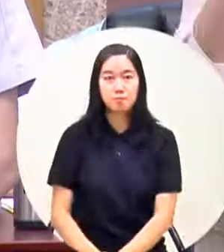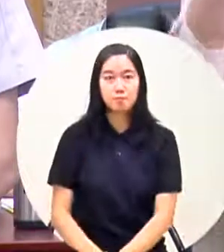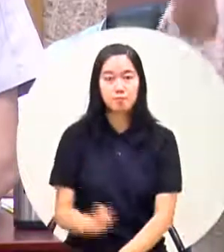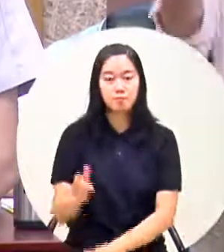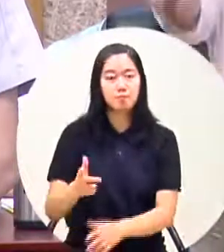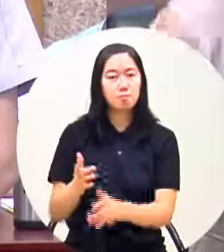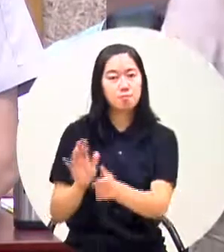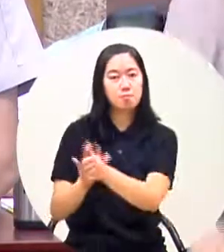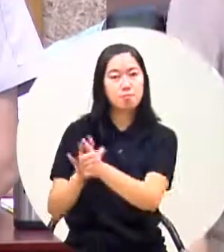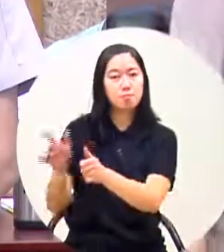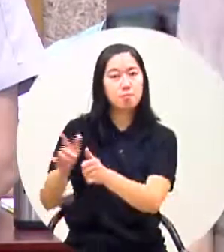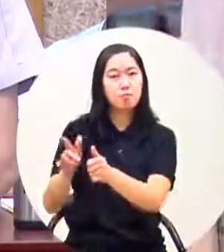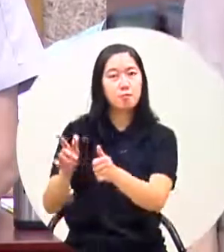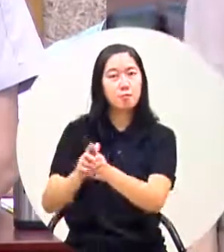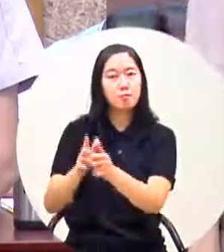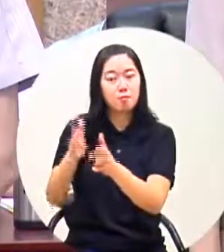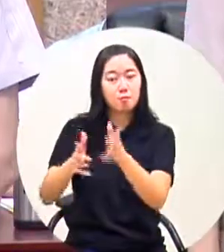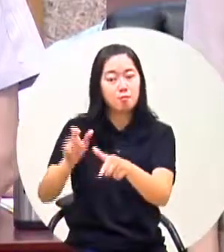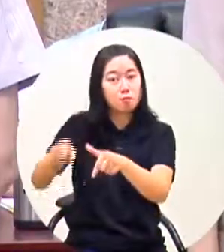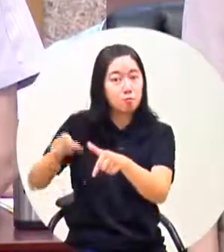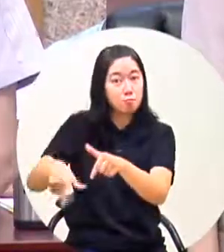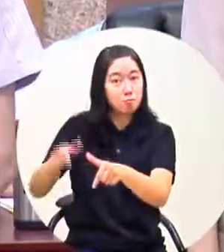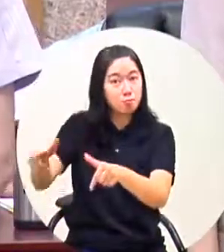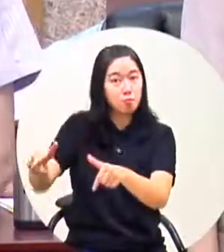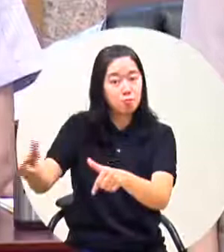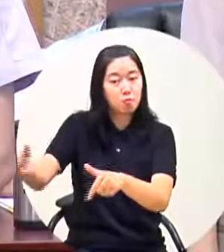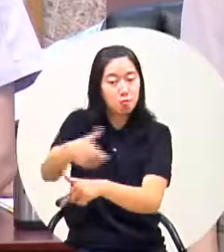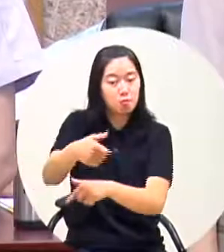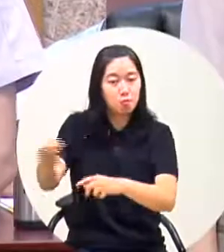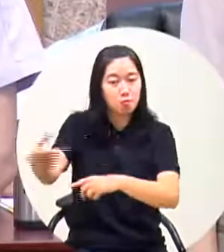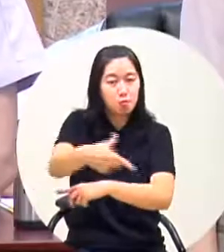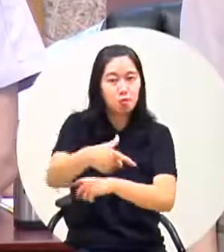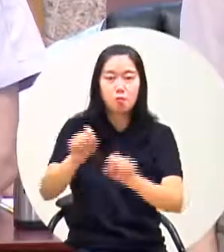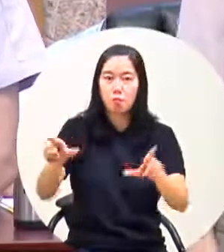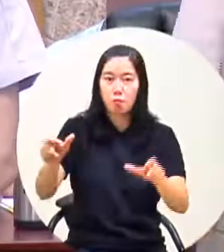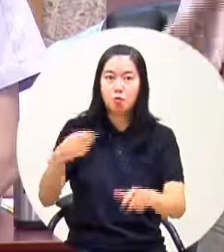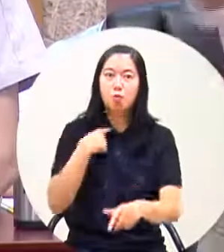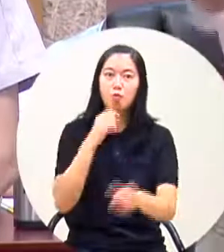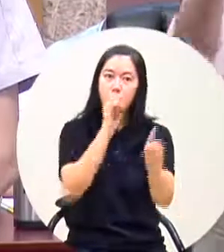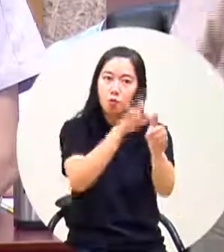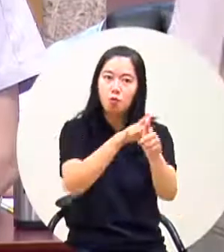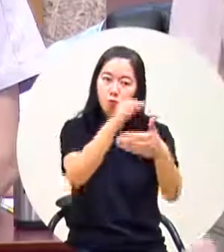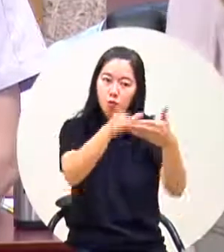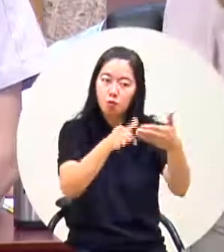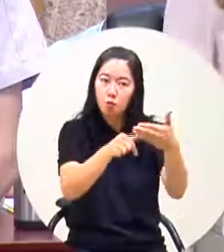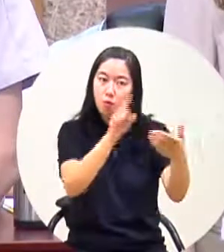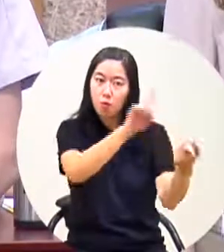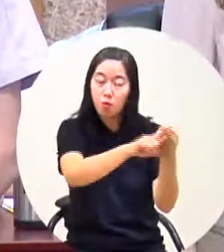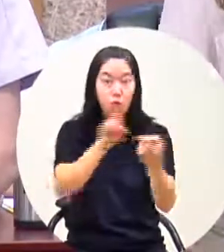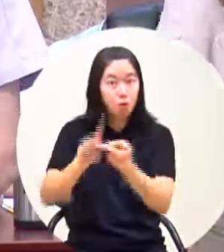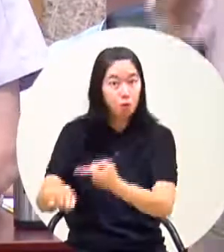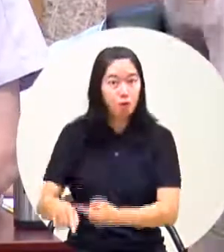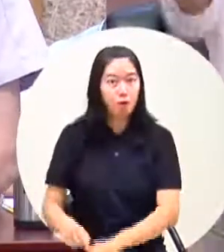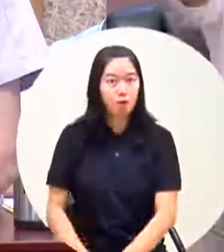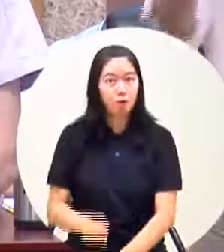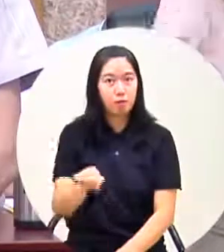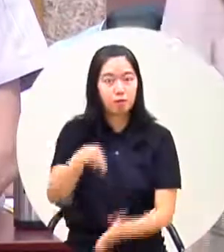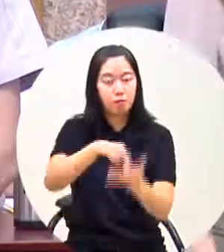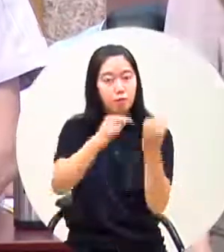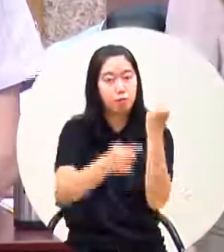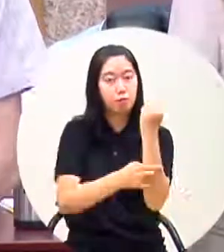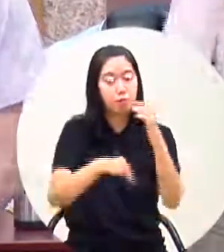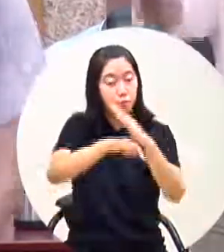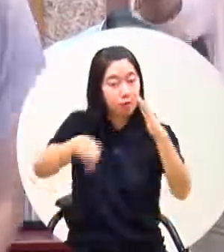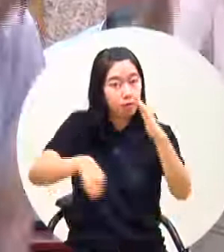我就要凸显这个制度它到底对不对嘛。那你们有本事，最近立法院不是也在说，你请